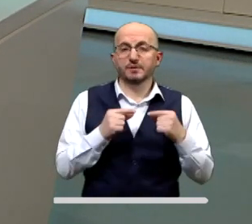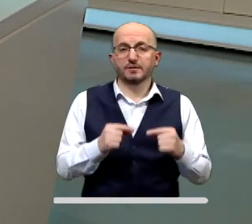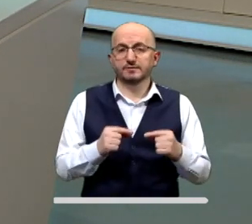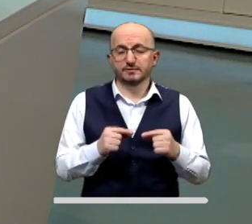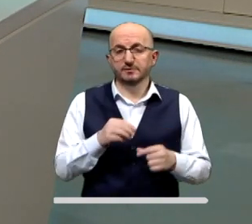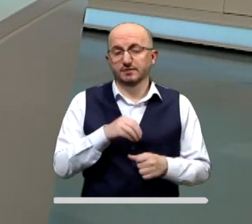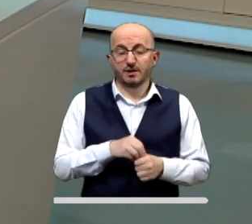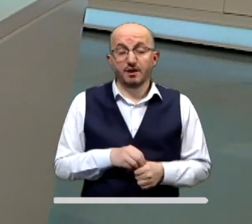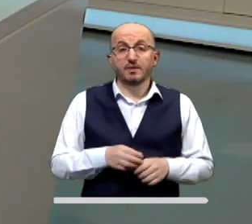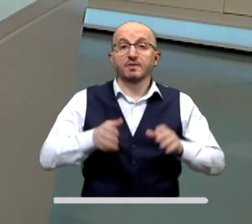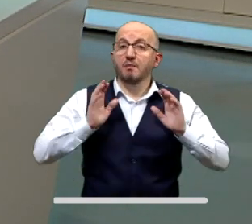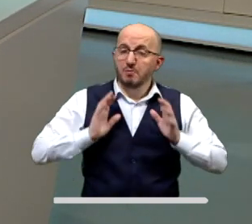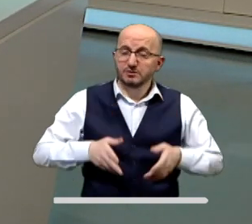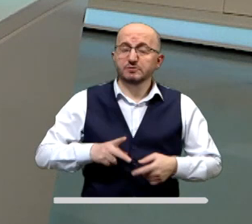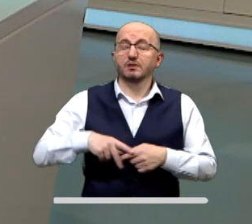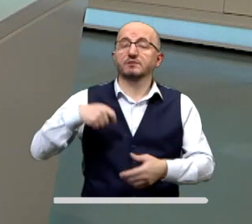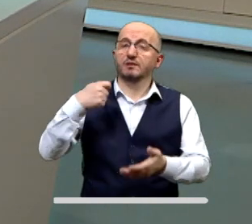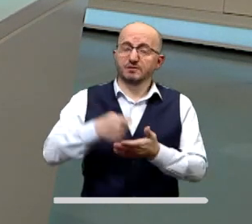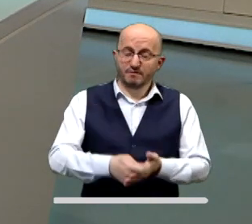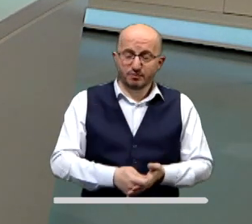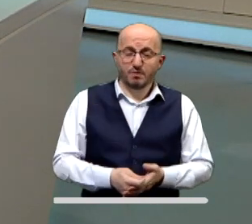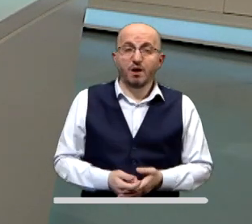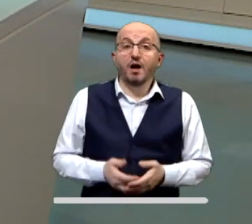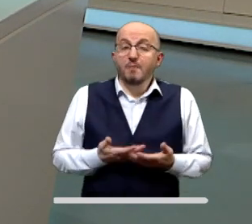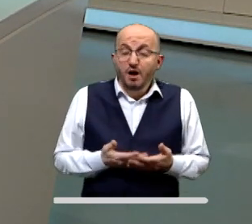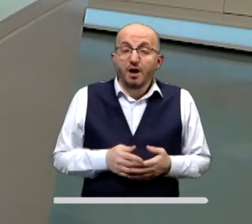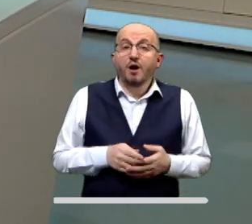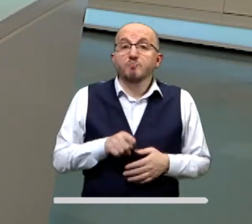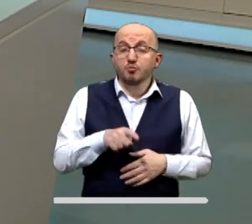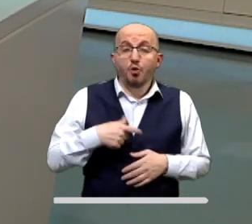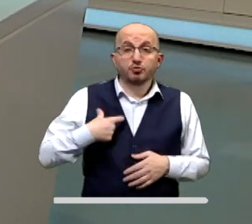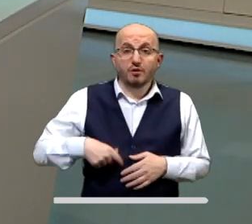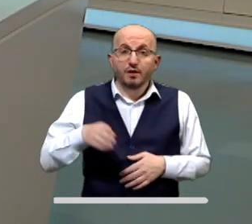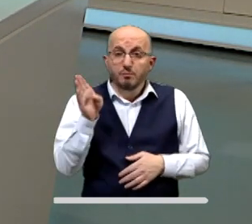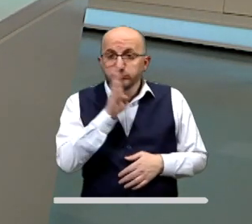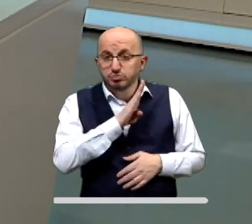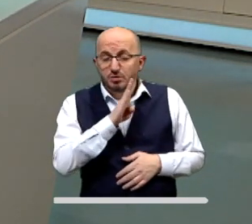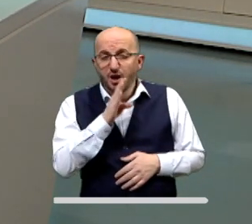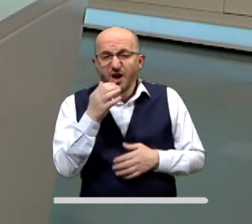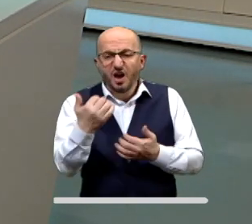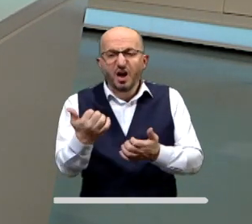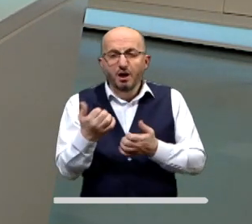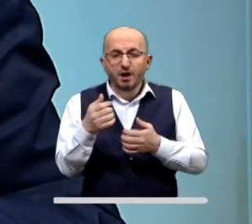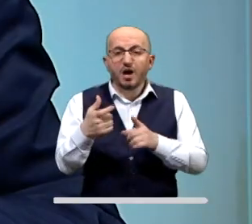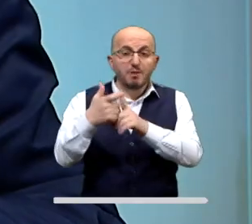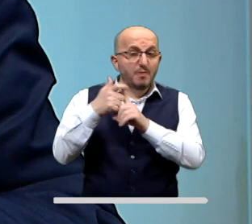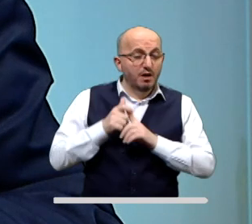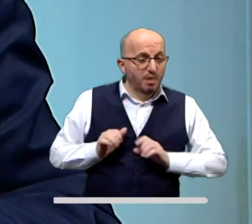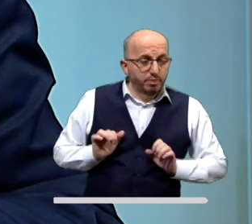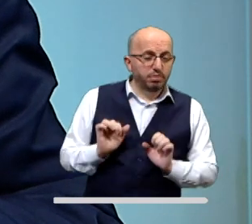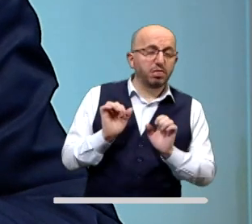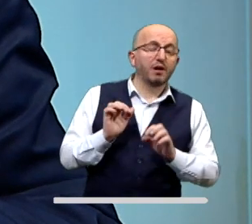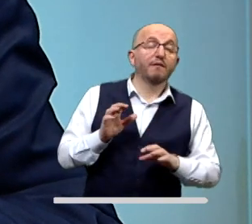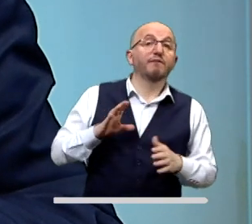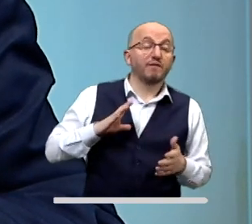ki; namaz kılsa da zekat verse de eğer bu nitelik bu Vasıf emanete riayetsizlik Emanete